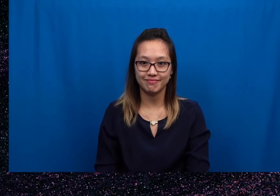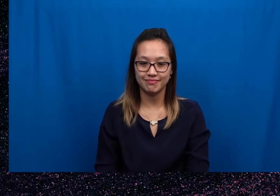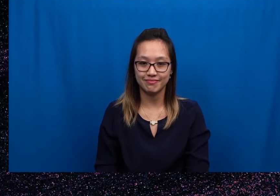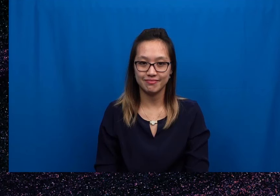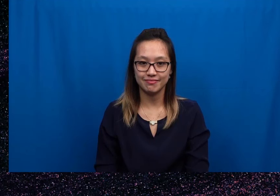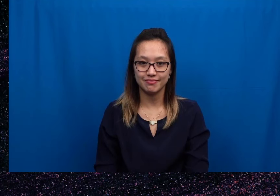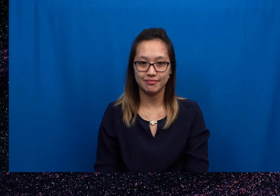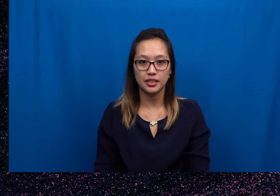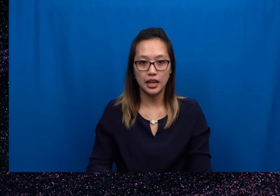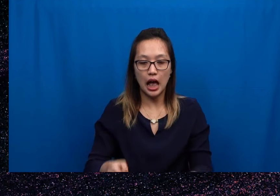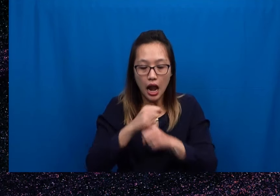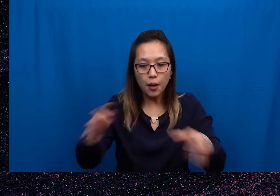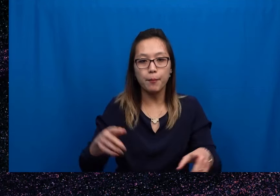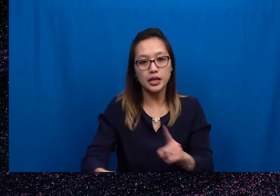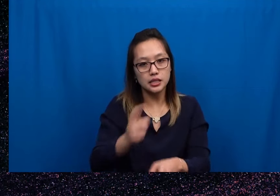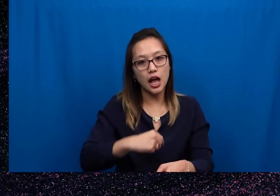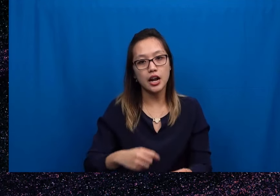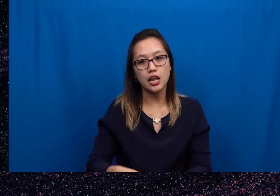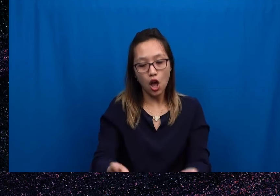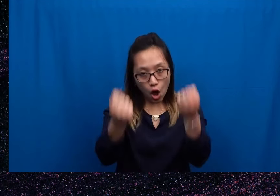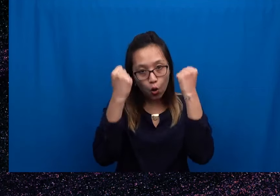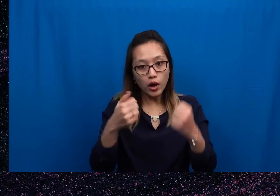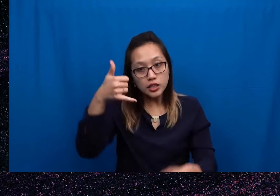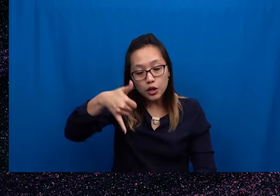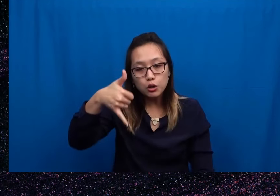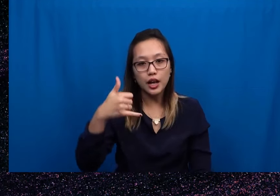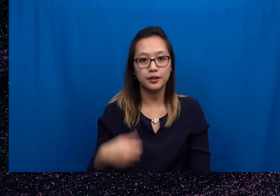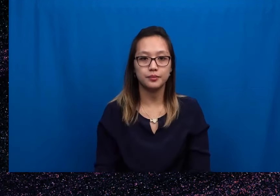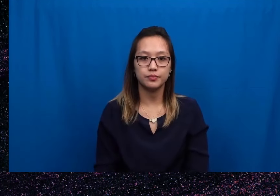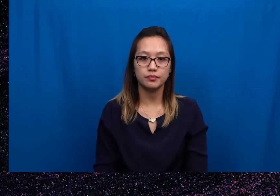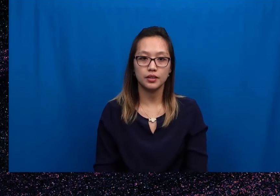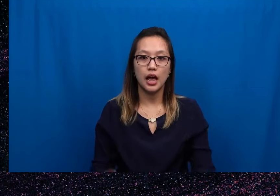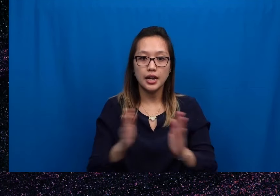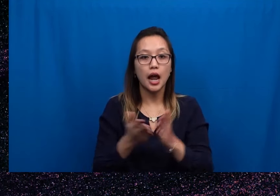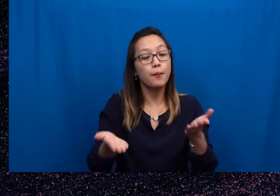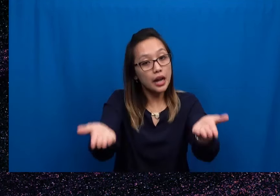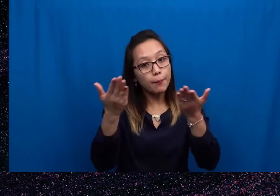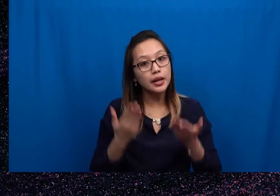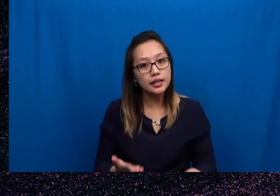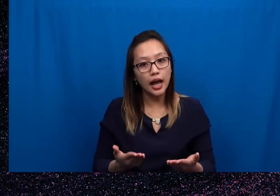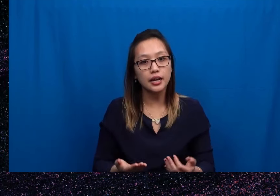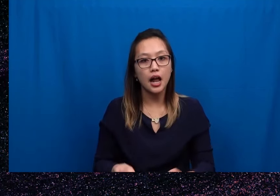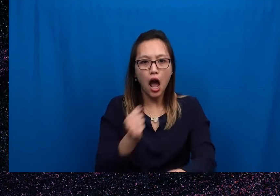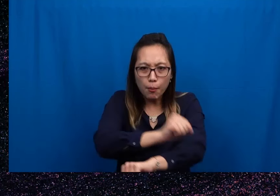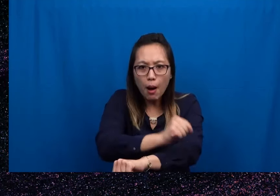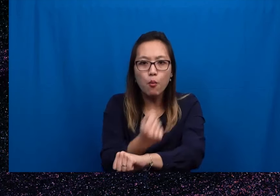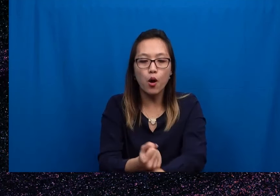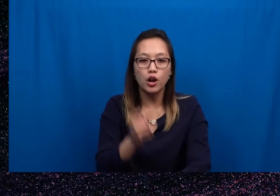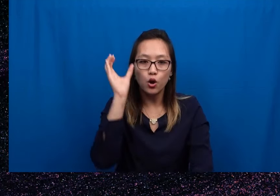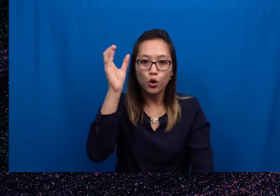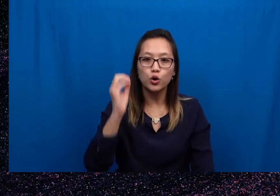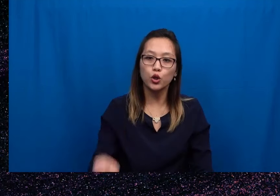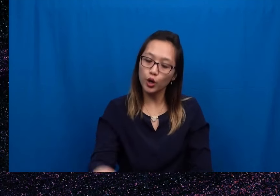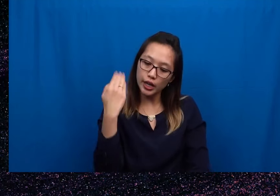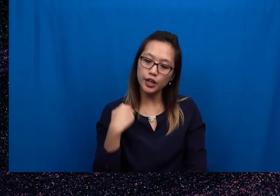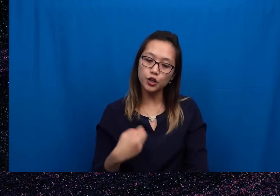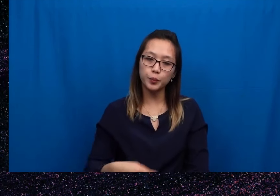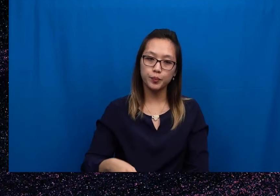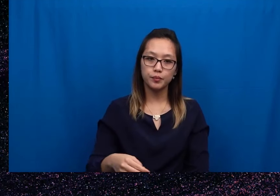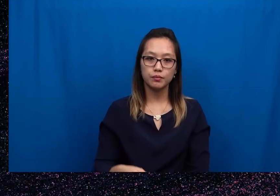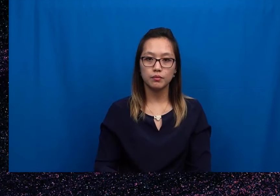dari kuasa dosa. Dan mendapatkan kemampuan untuk hidup bagi Allah.